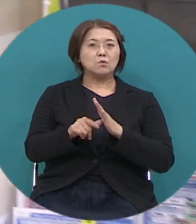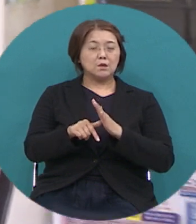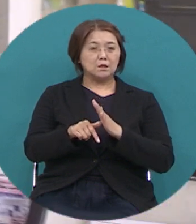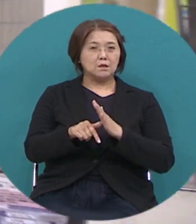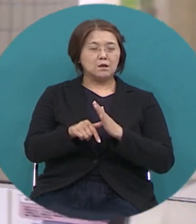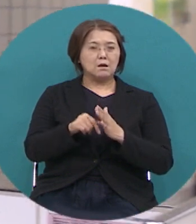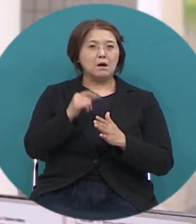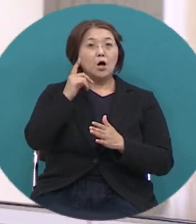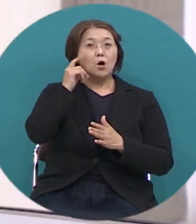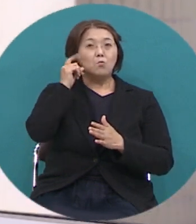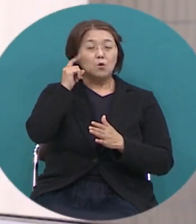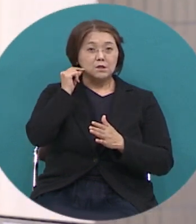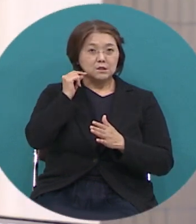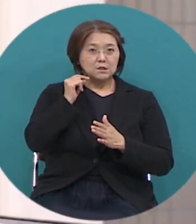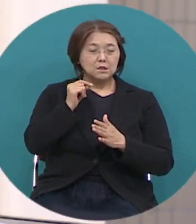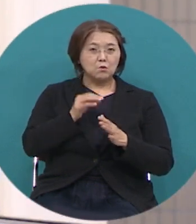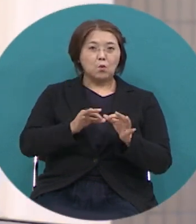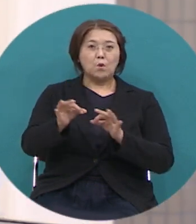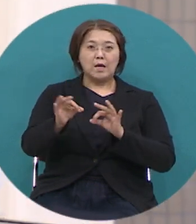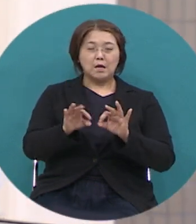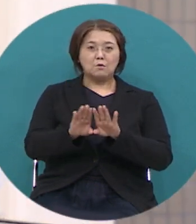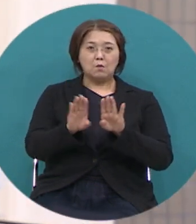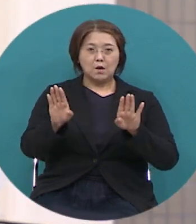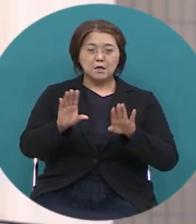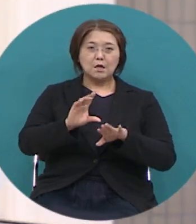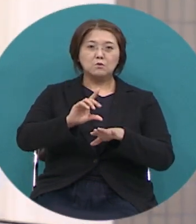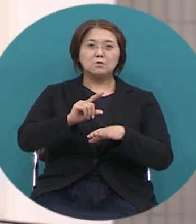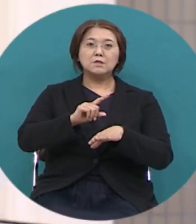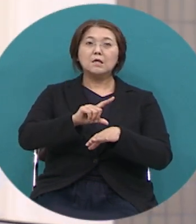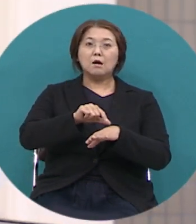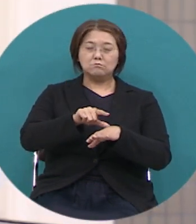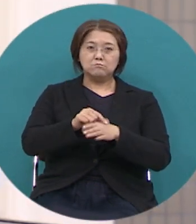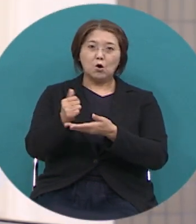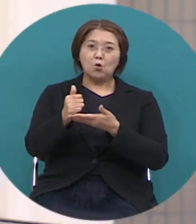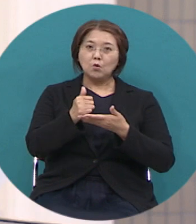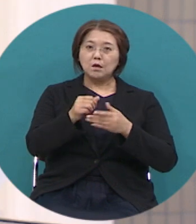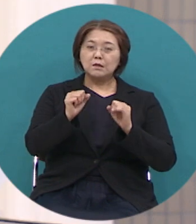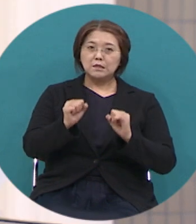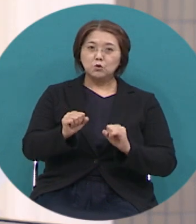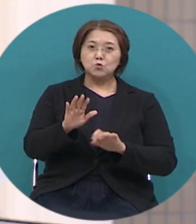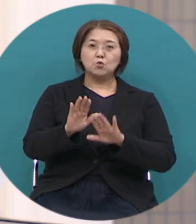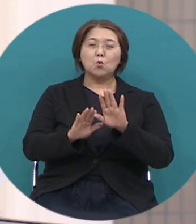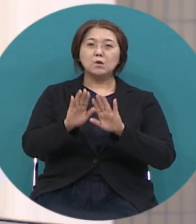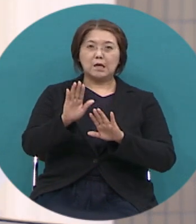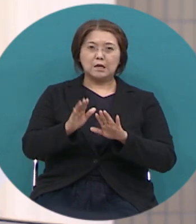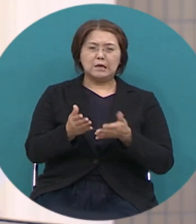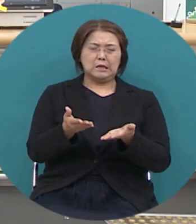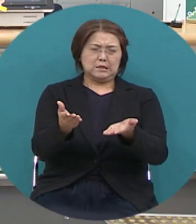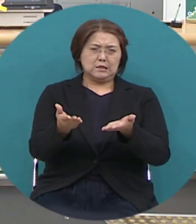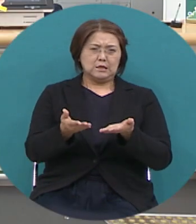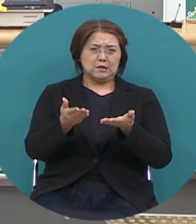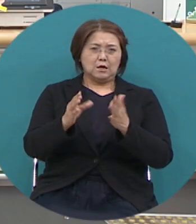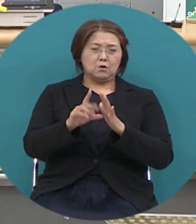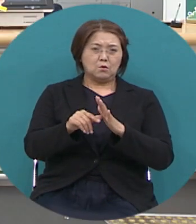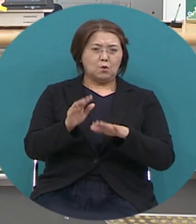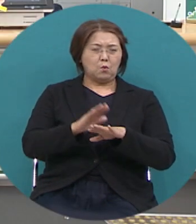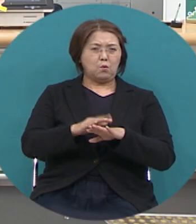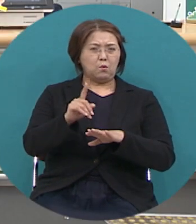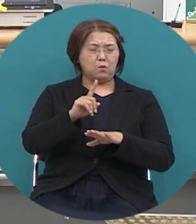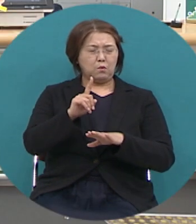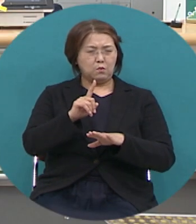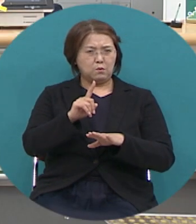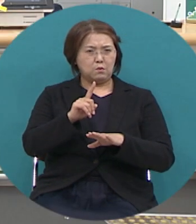し店舗の営業時間中にお客様がいらっしゃる状態で地震が起きた時、どうしたらいいかっていう